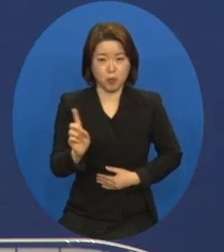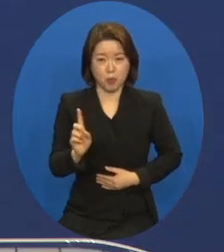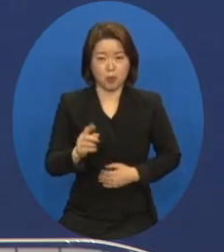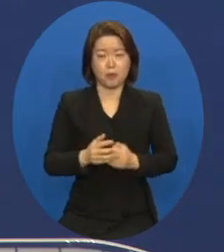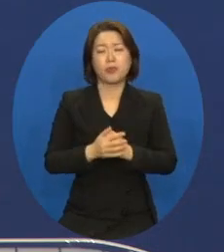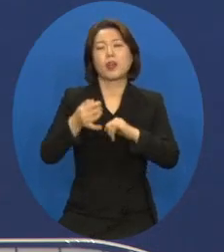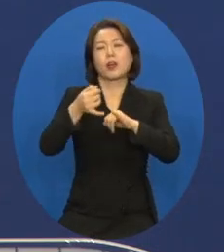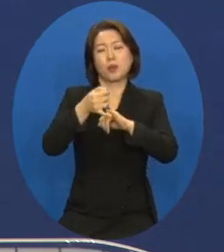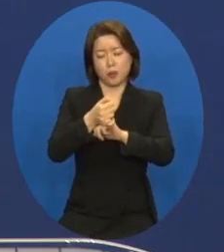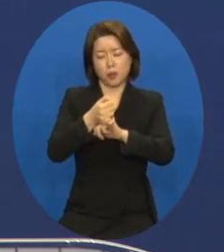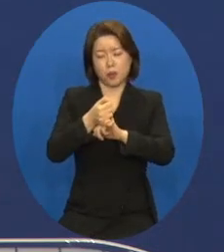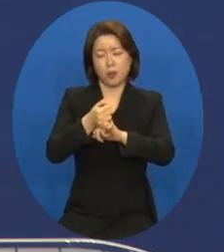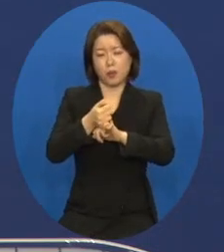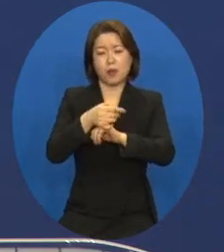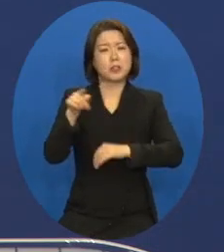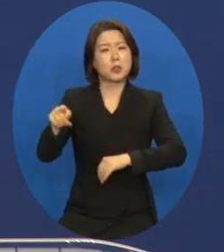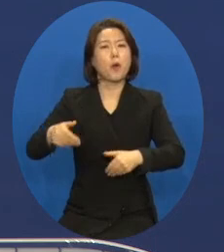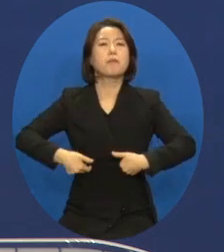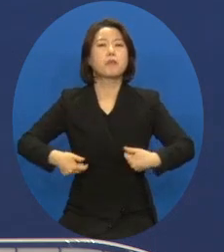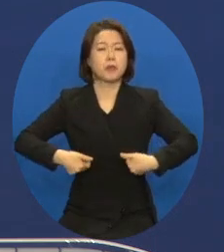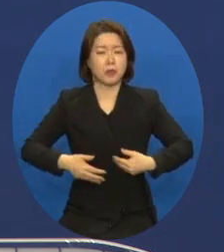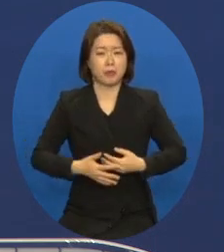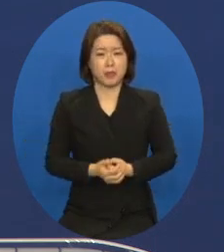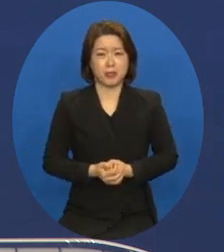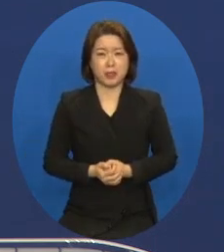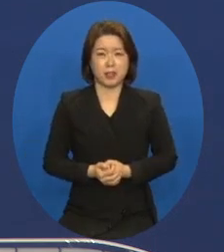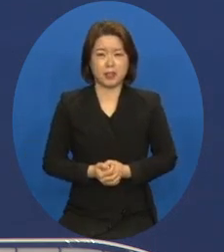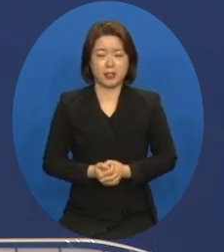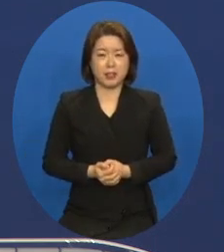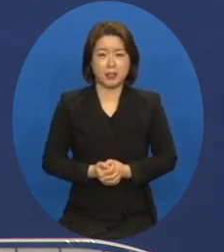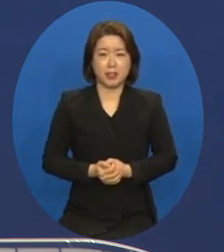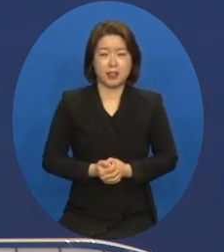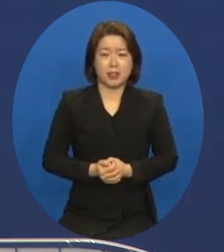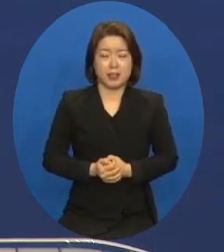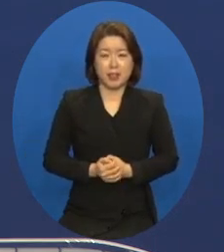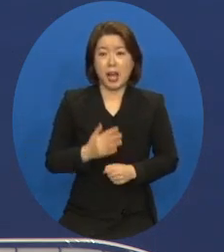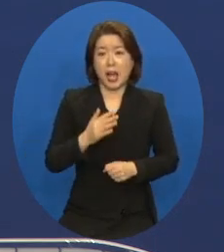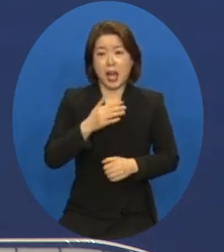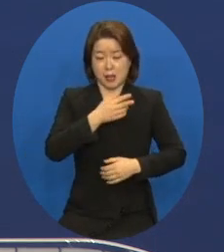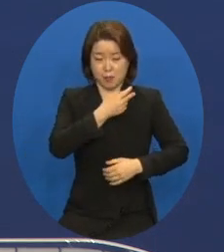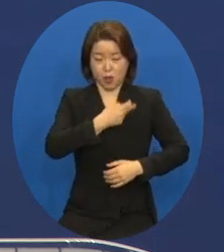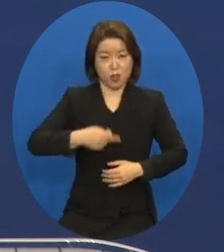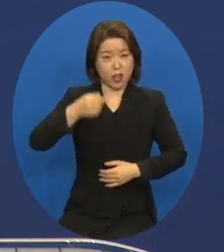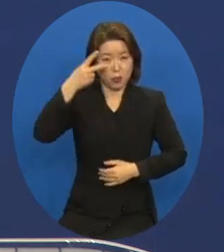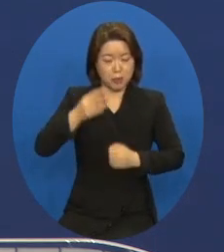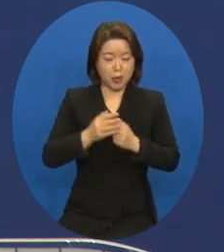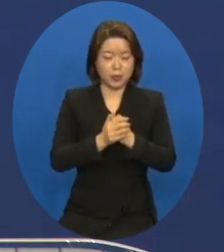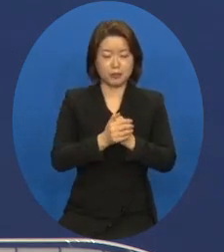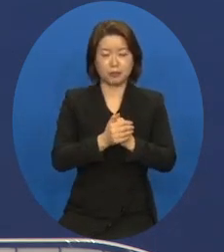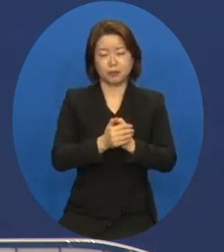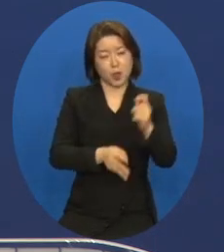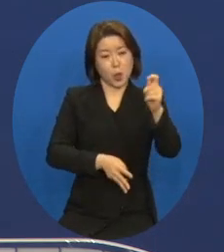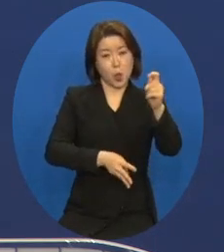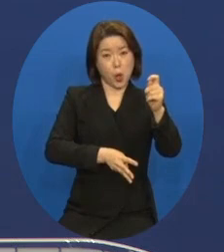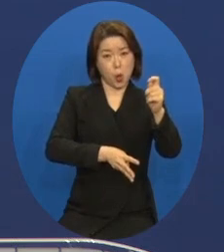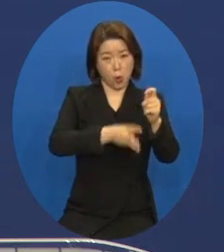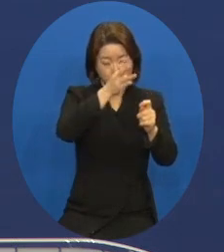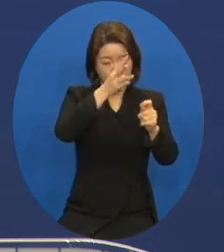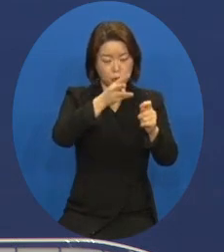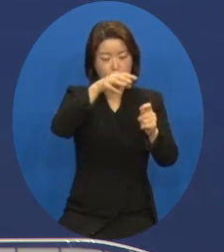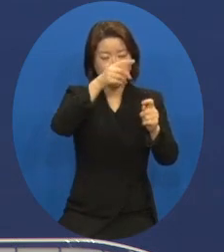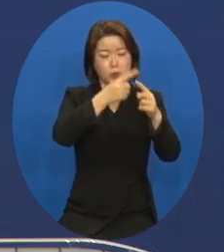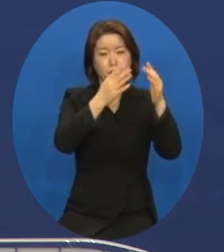반드시 해야 합니다 사도 바울이 고린도 교회를 개척하고 고린도 교회를